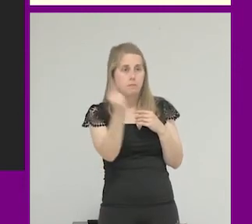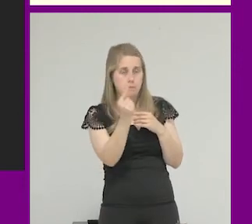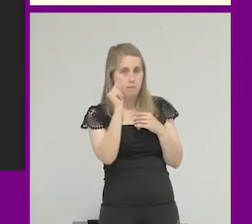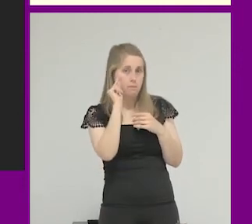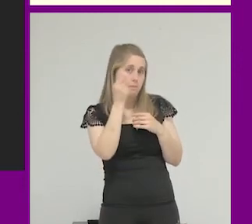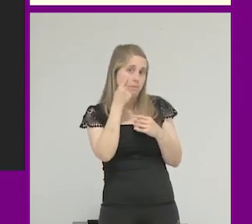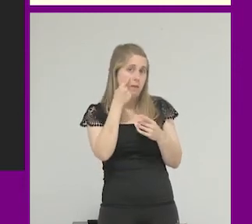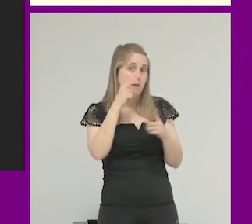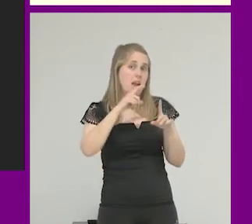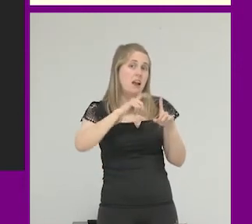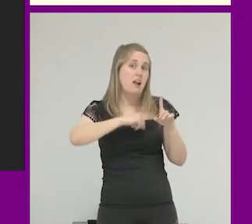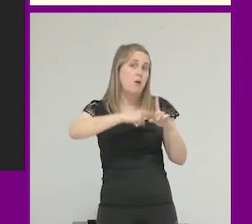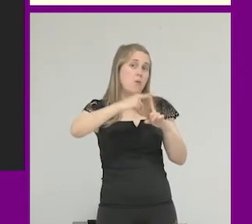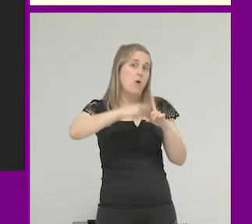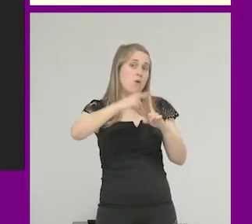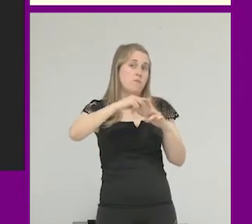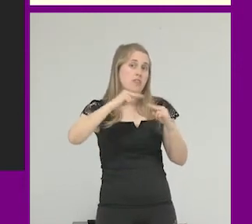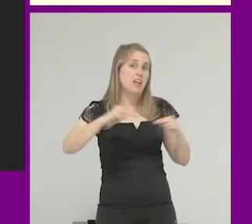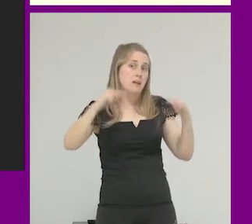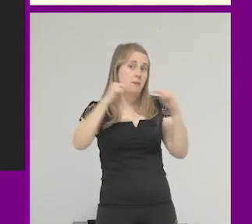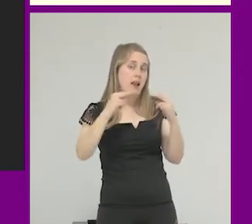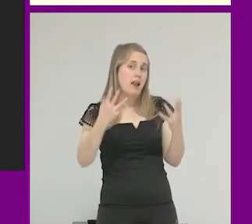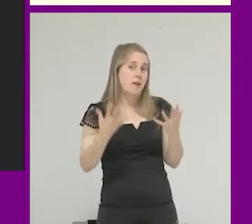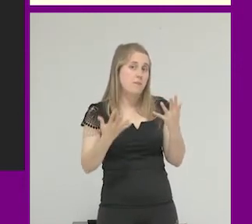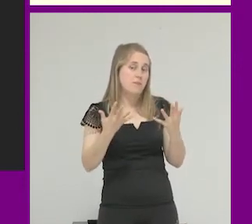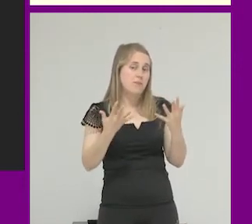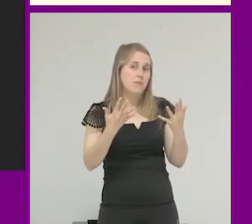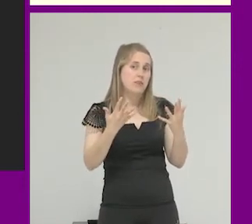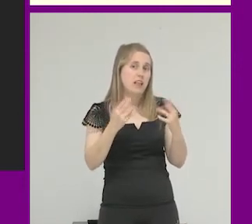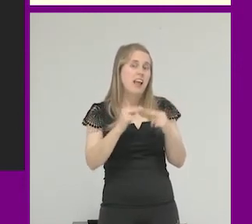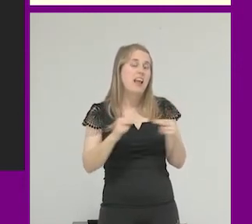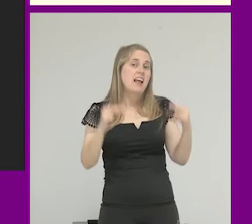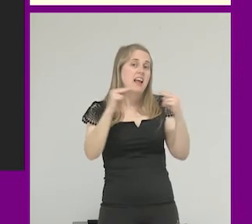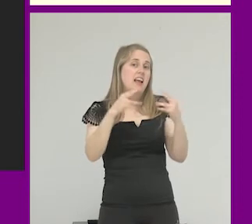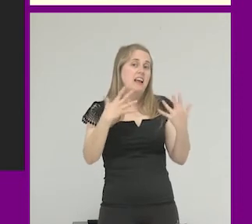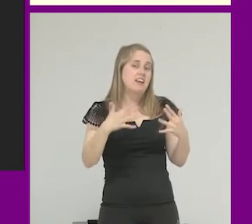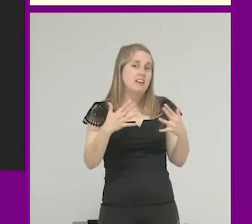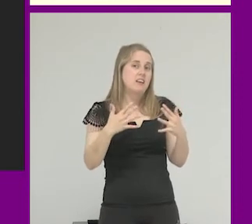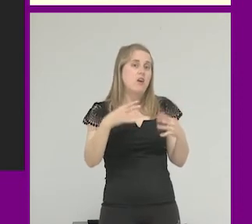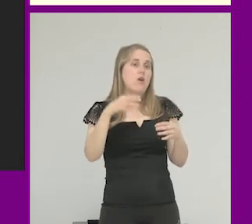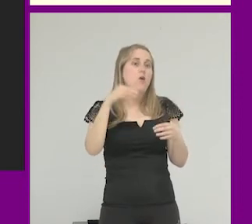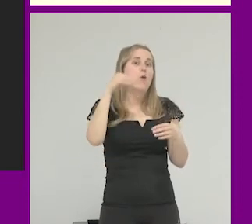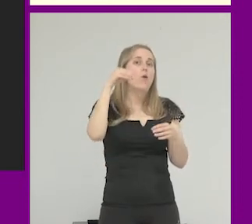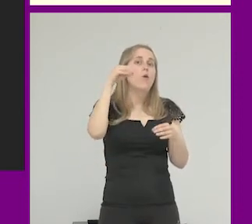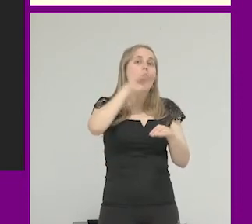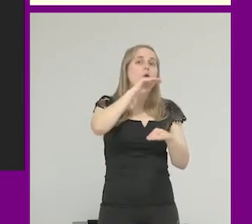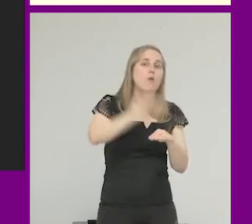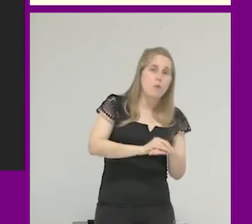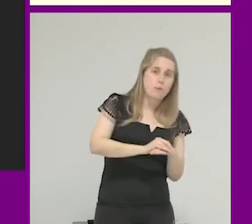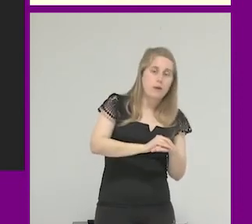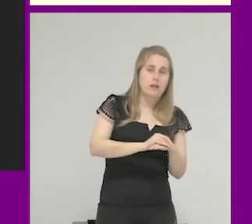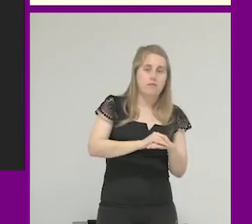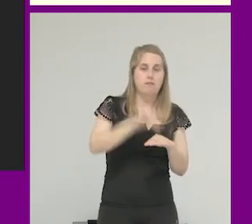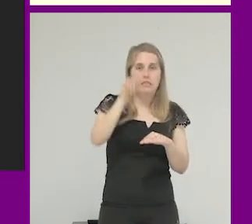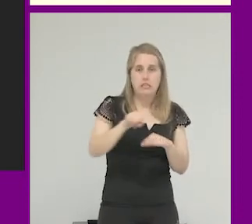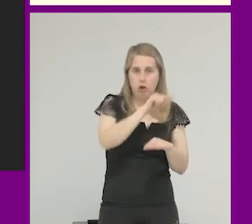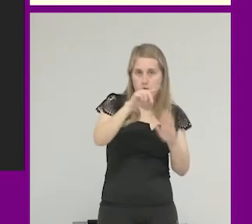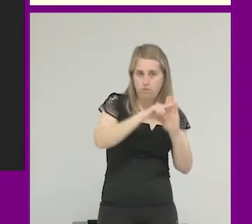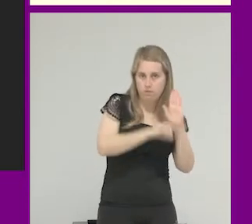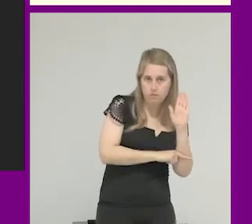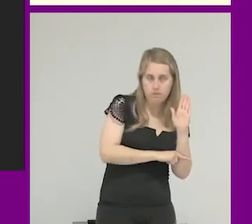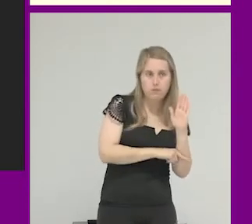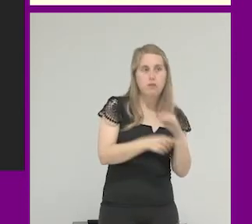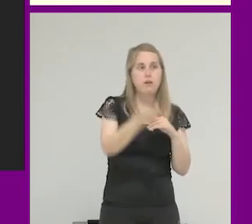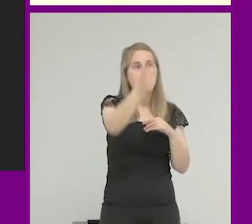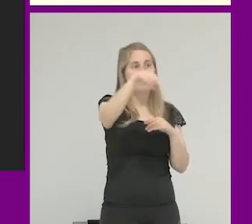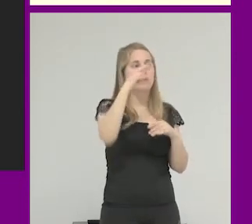graduan, hau dan, ikusteko ze graduan betetzen duen hauek itemak. Ikusi beharko